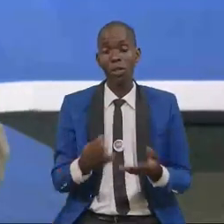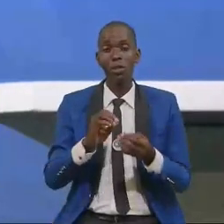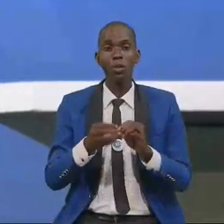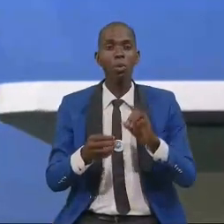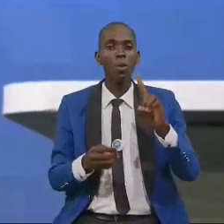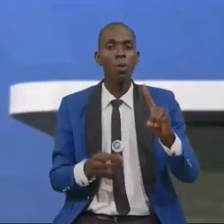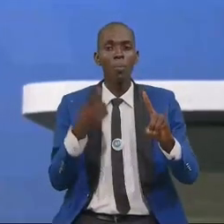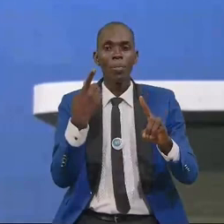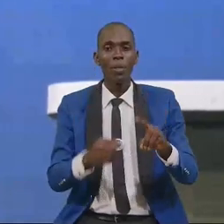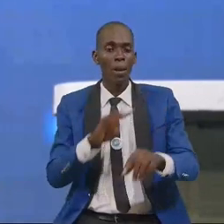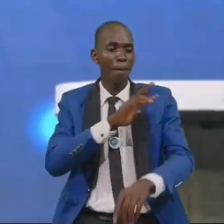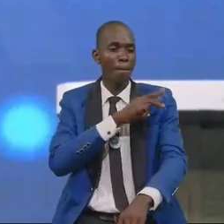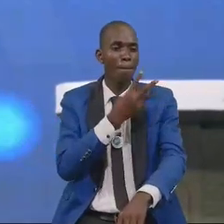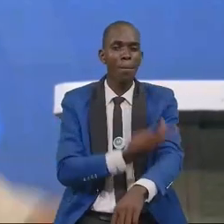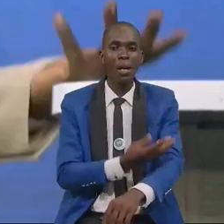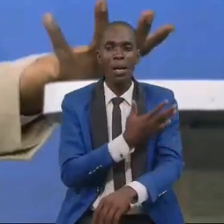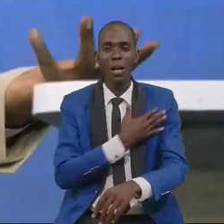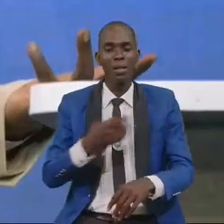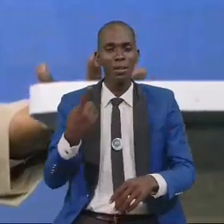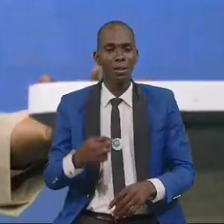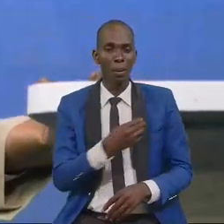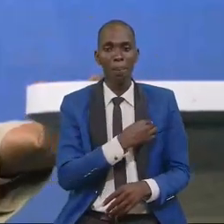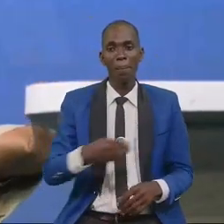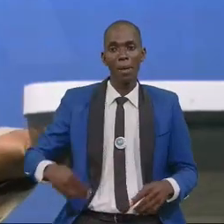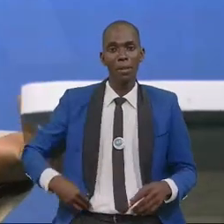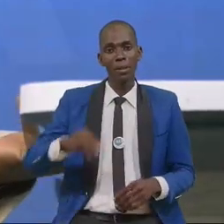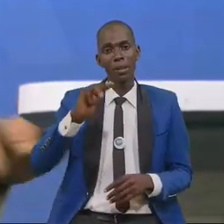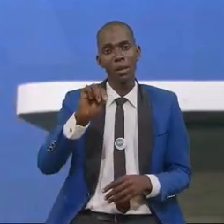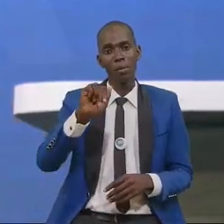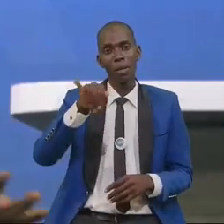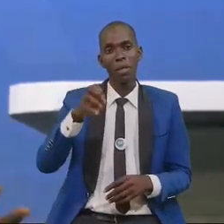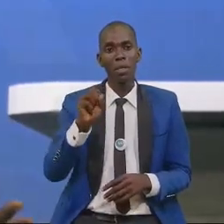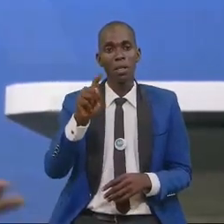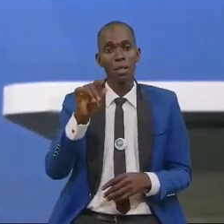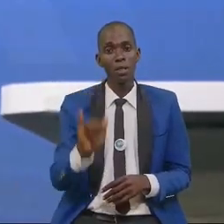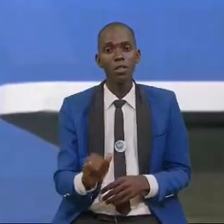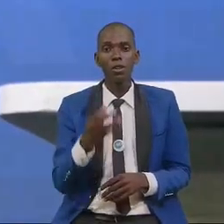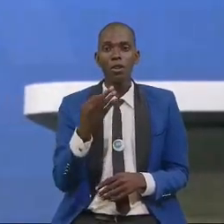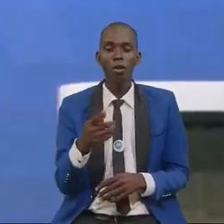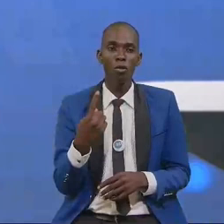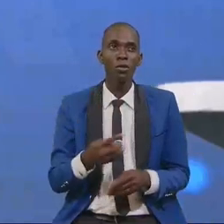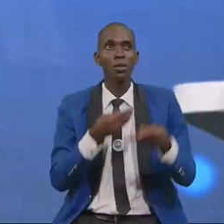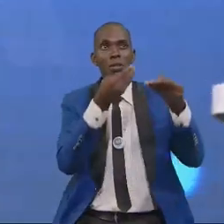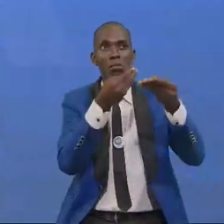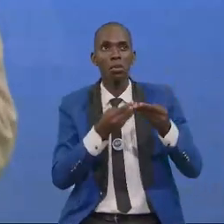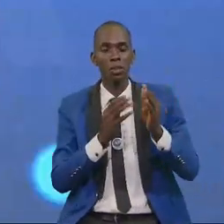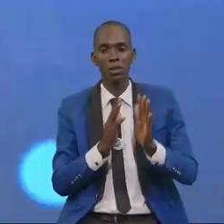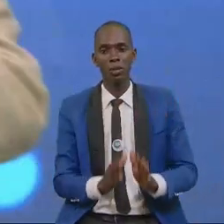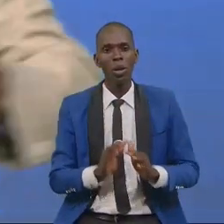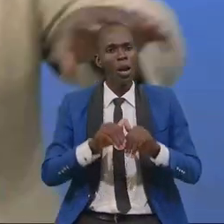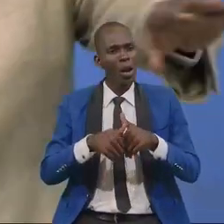la puissance et la majesté du médiateur comment il est puissant oh qu'il est grand quel